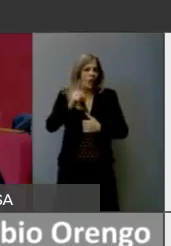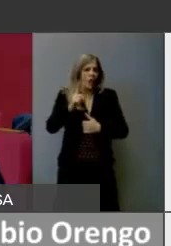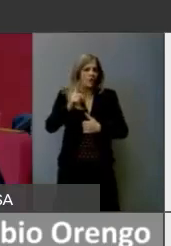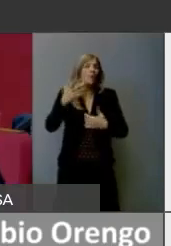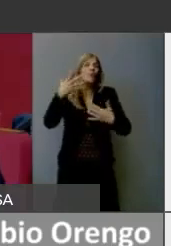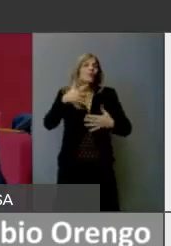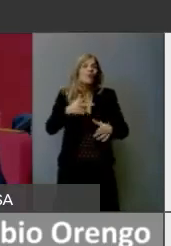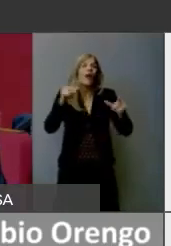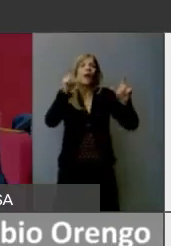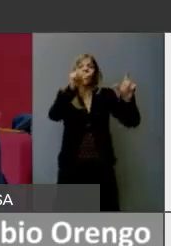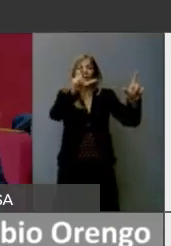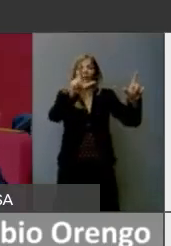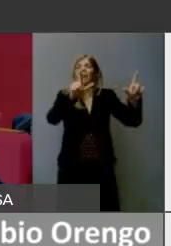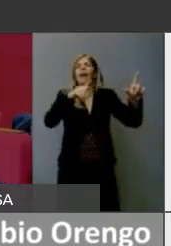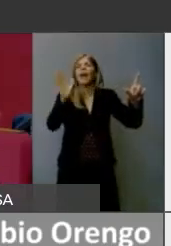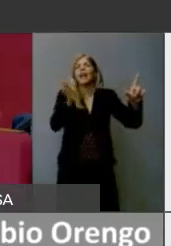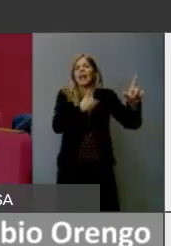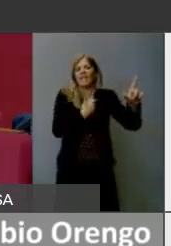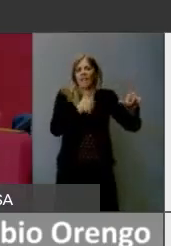modificata.